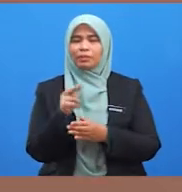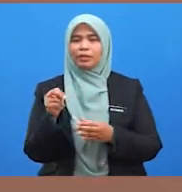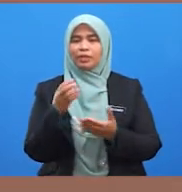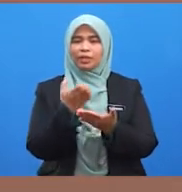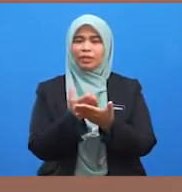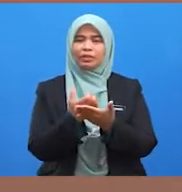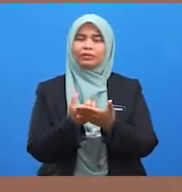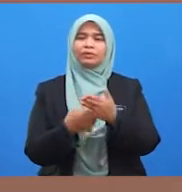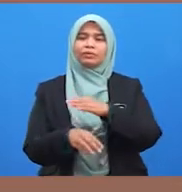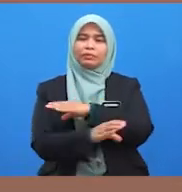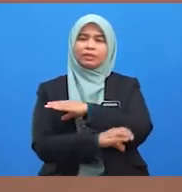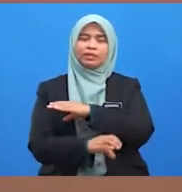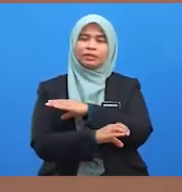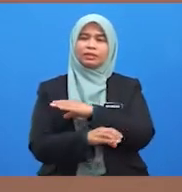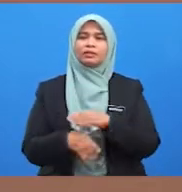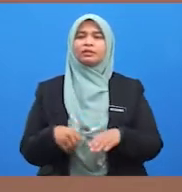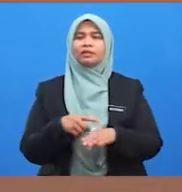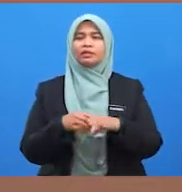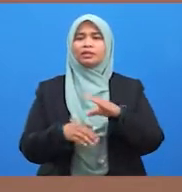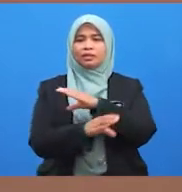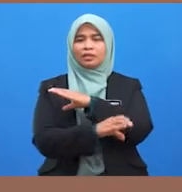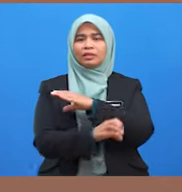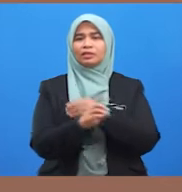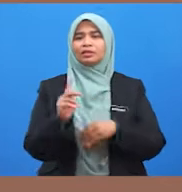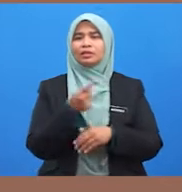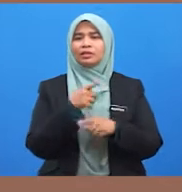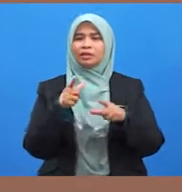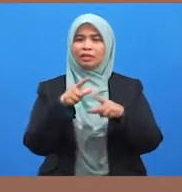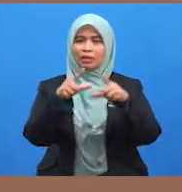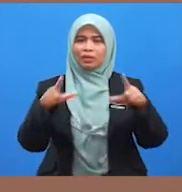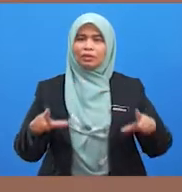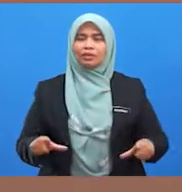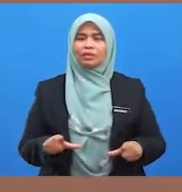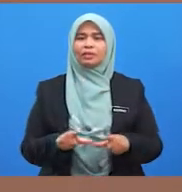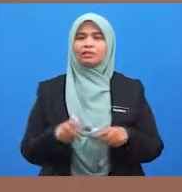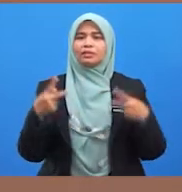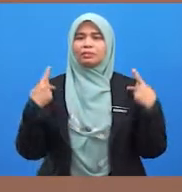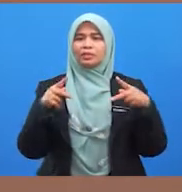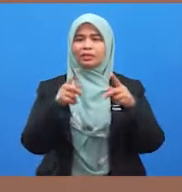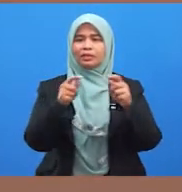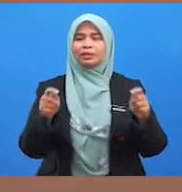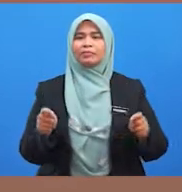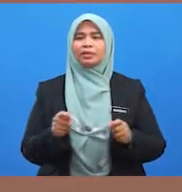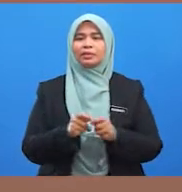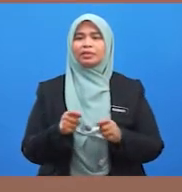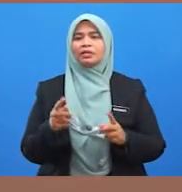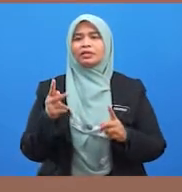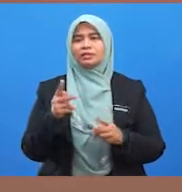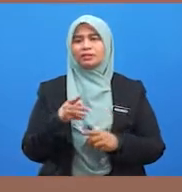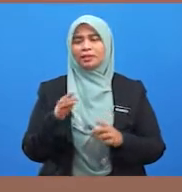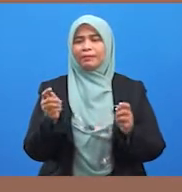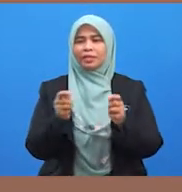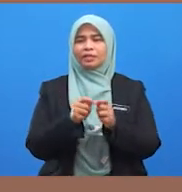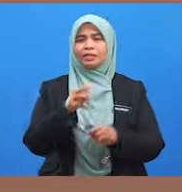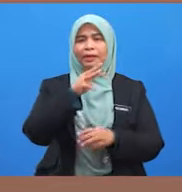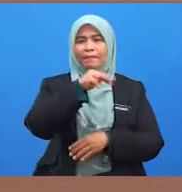ekonomi negara. Di negara kita, lokasi pasaran tempatan meliputi kompleks beli belah,